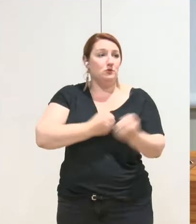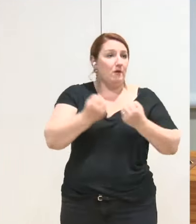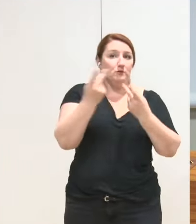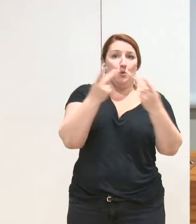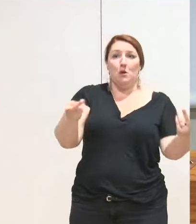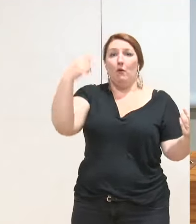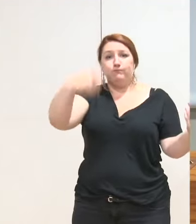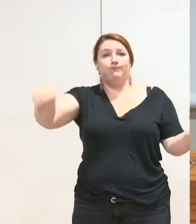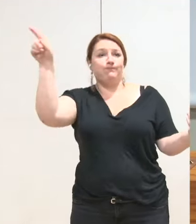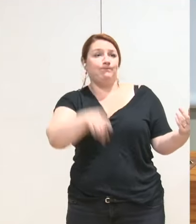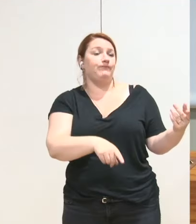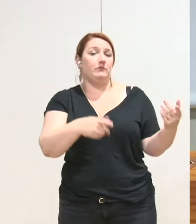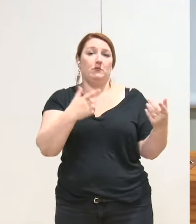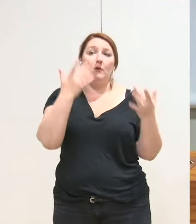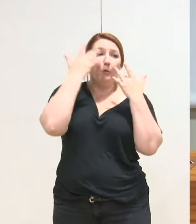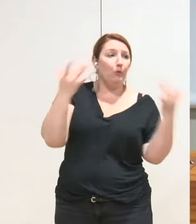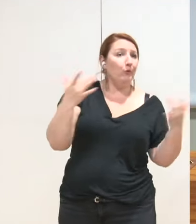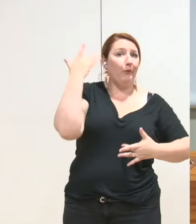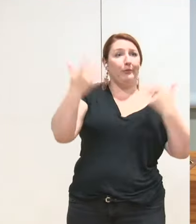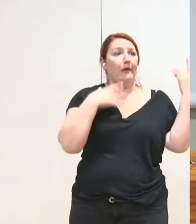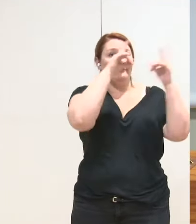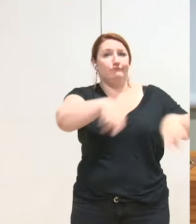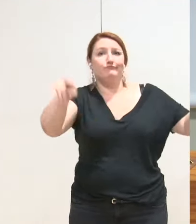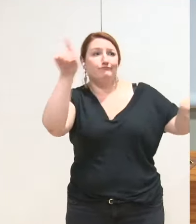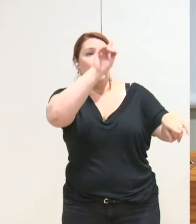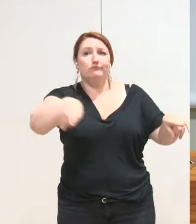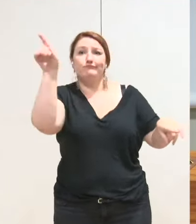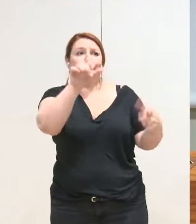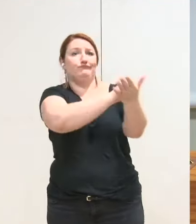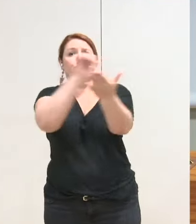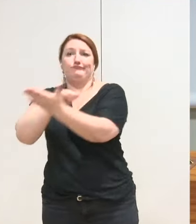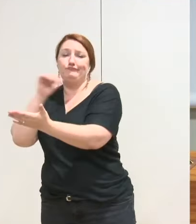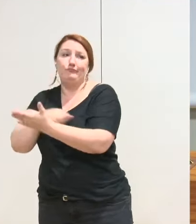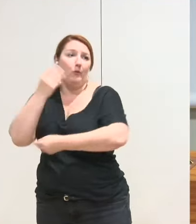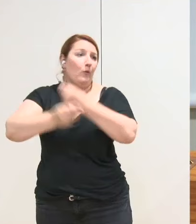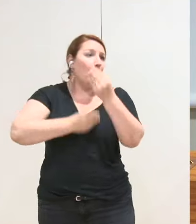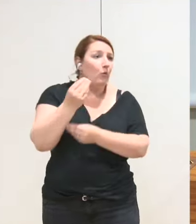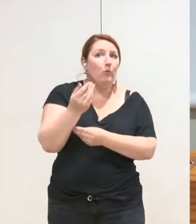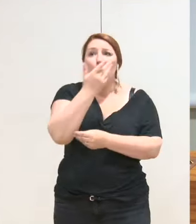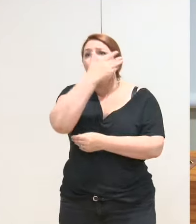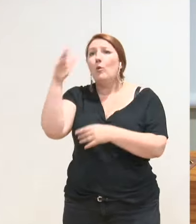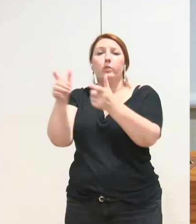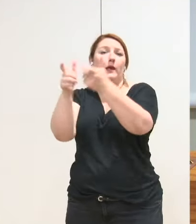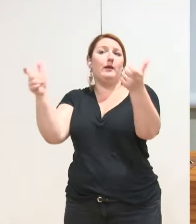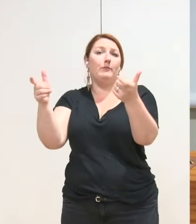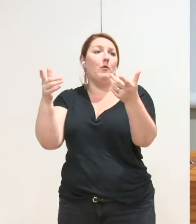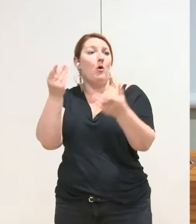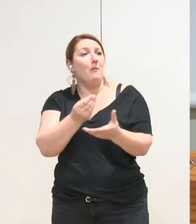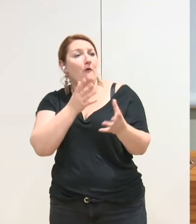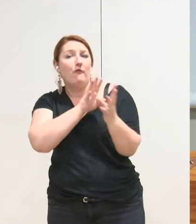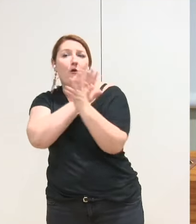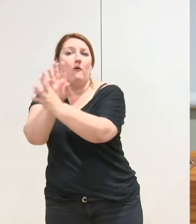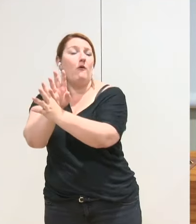public d'équipement culturels comme les théâtres ou d'autres types d'équipement par exemple susceptible d'accueillir les